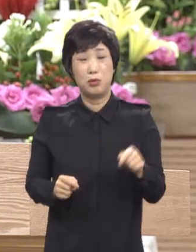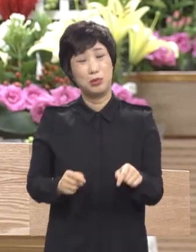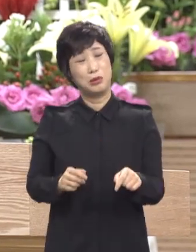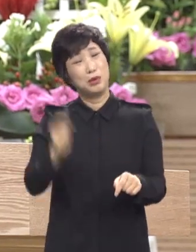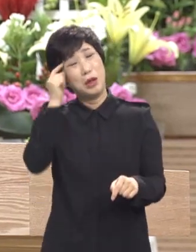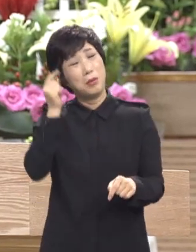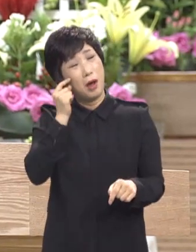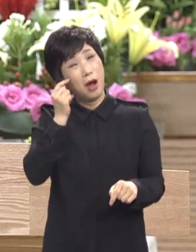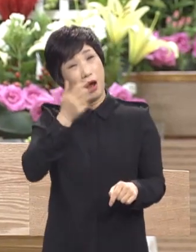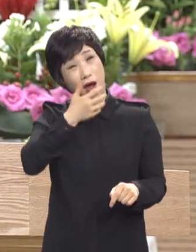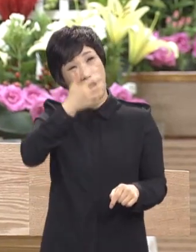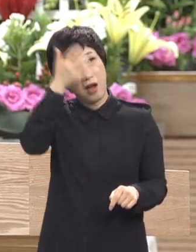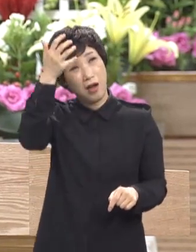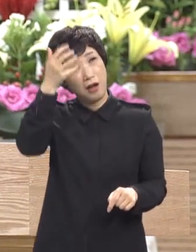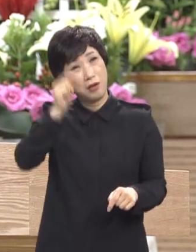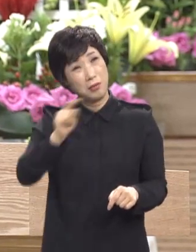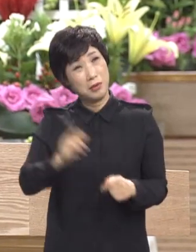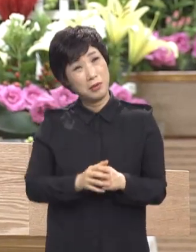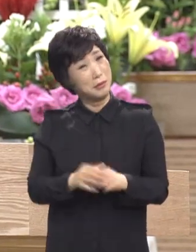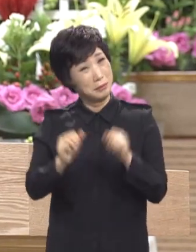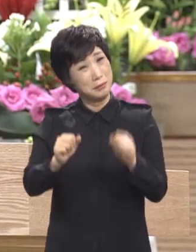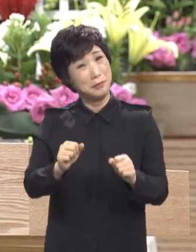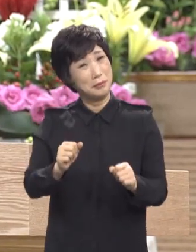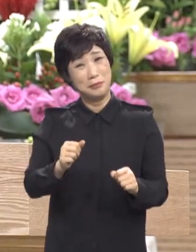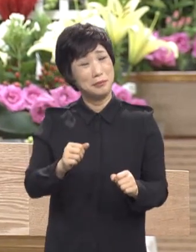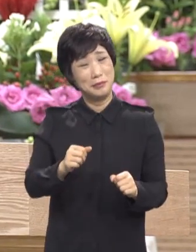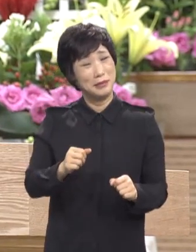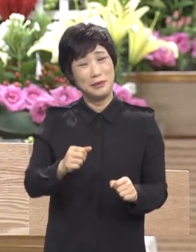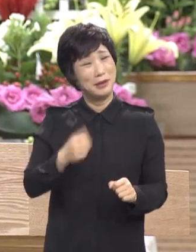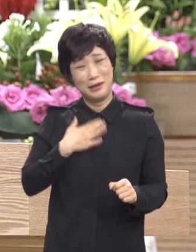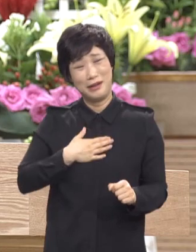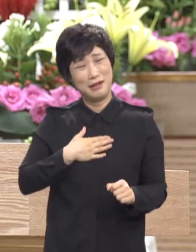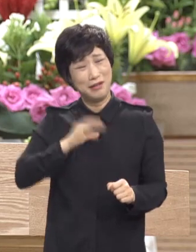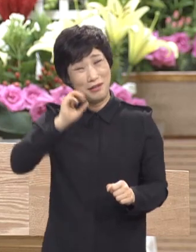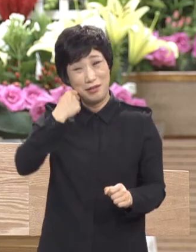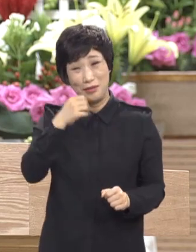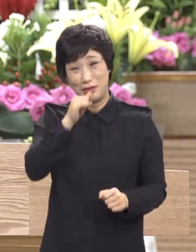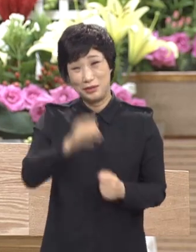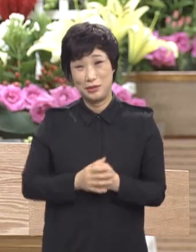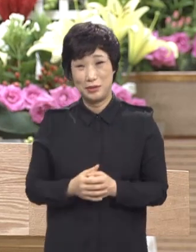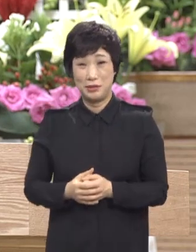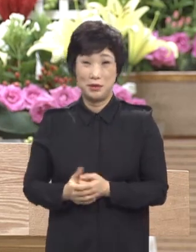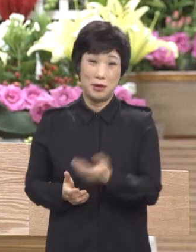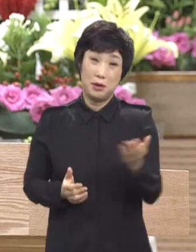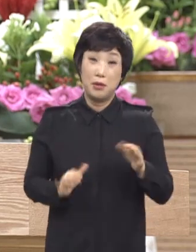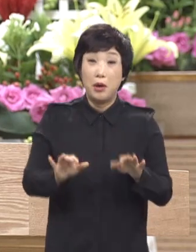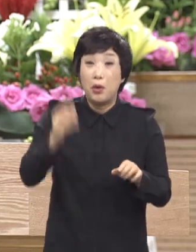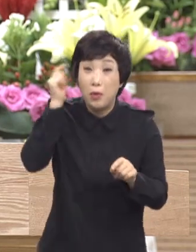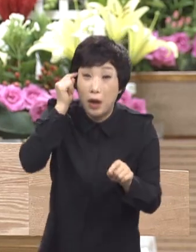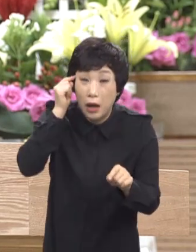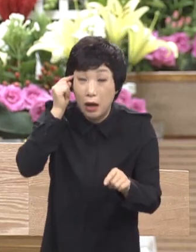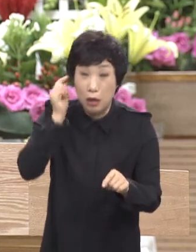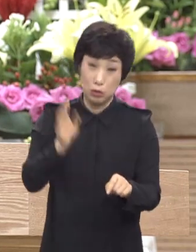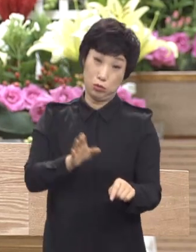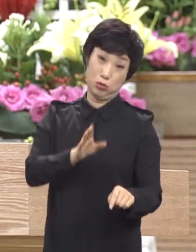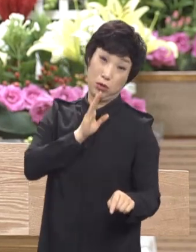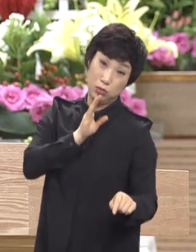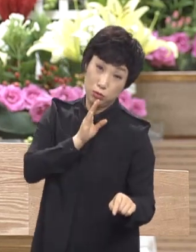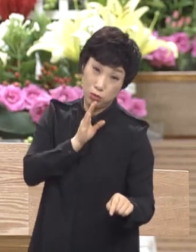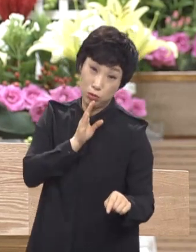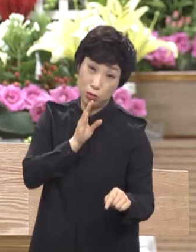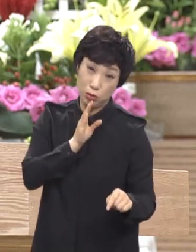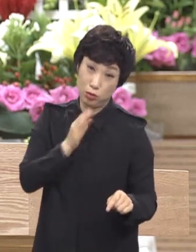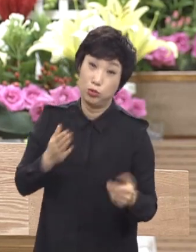꿈인지 생신지 상상이 잘 안 돼요. 꿈인지 생신지 상상이 잘 안 된다니까. 왜? 사실이기 때문에.